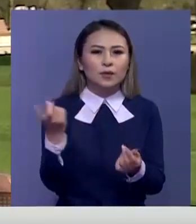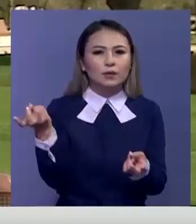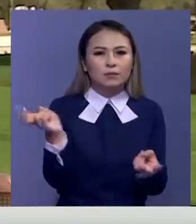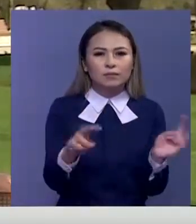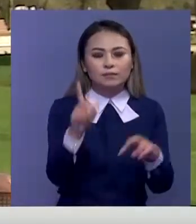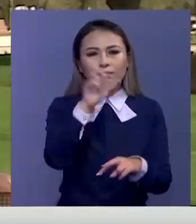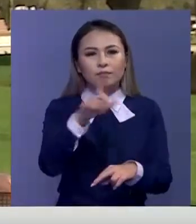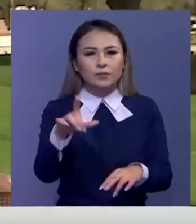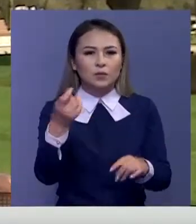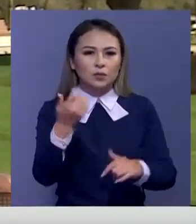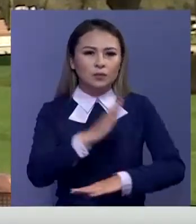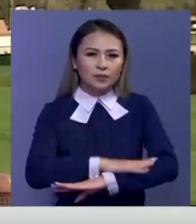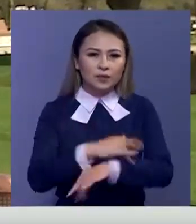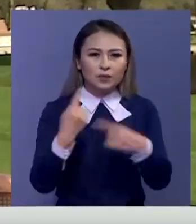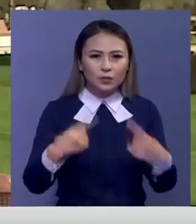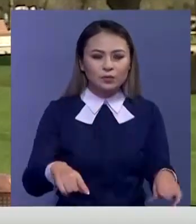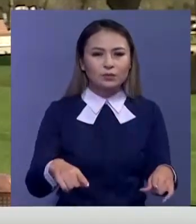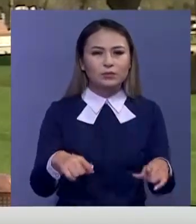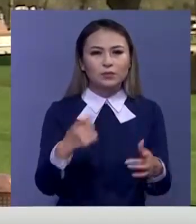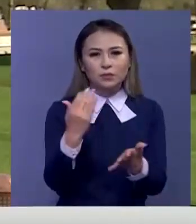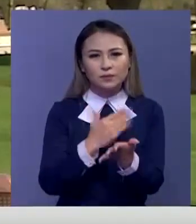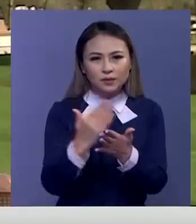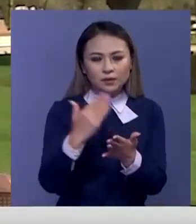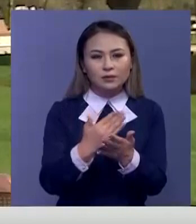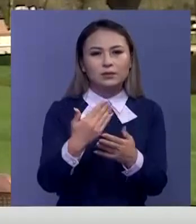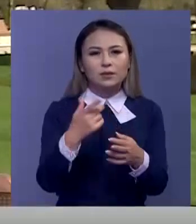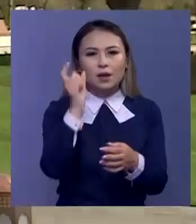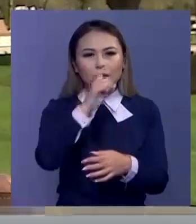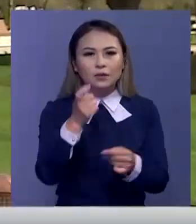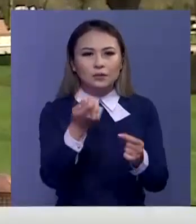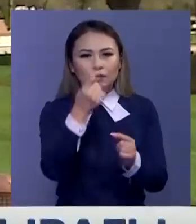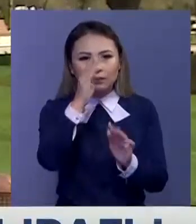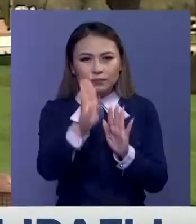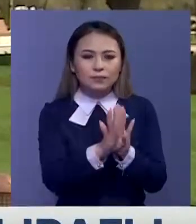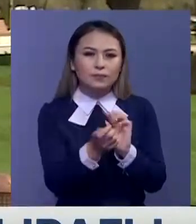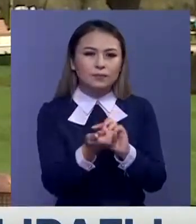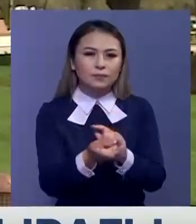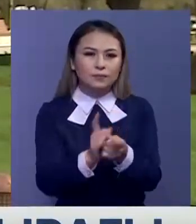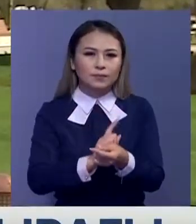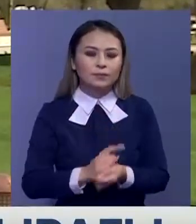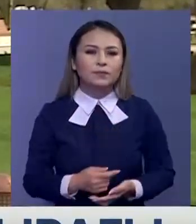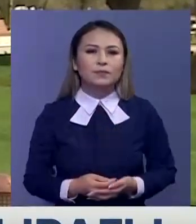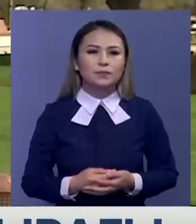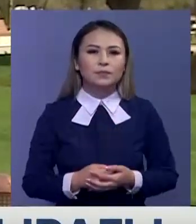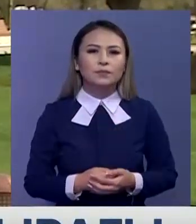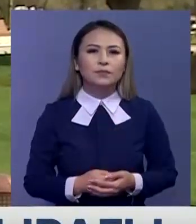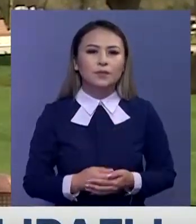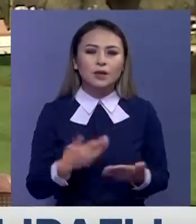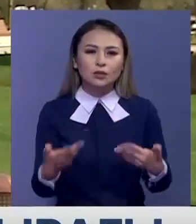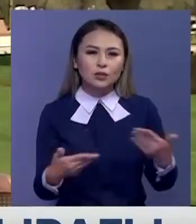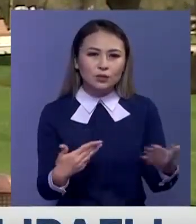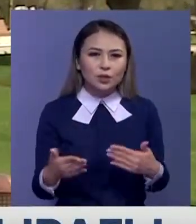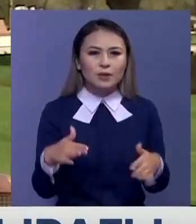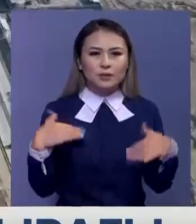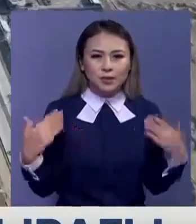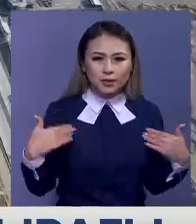өзі мәдениетінің кішкентай жоғары нелеу болып келгеннен кейін соған адамда кішкентай соған қарап бейімделеді екен негізі. Жүріс тұрысы, адамның